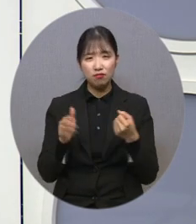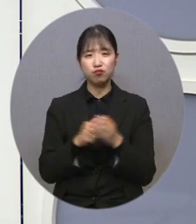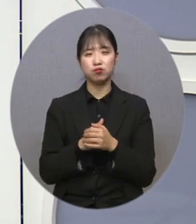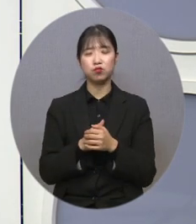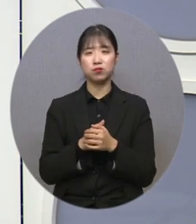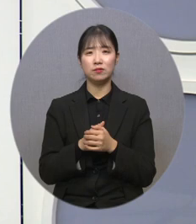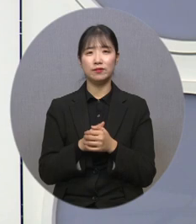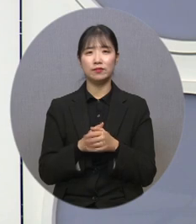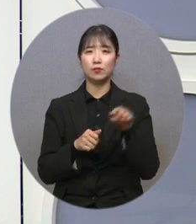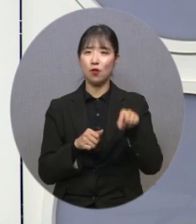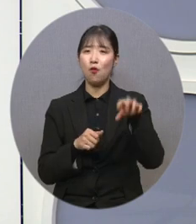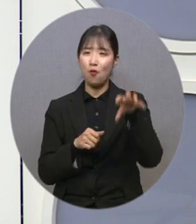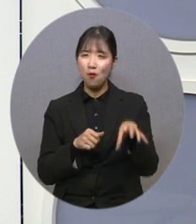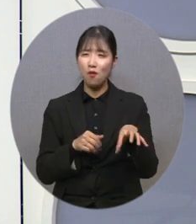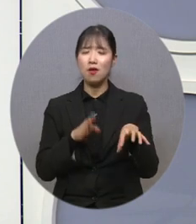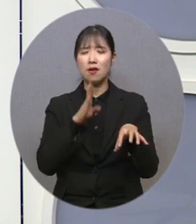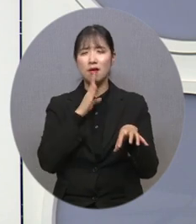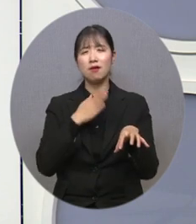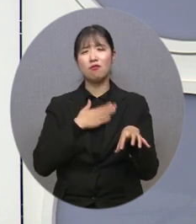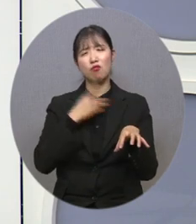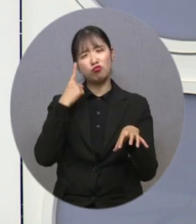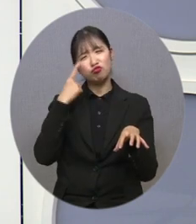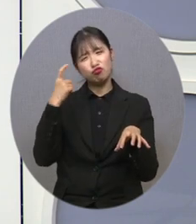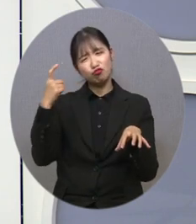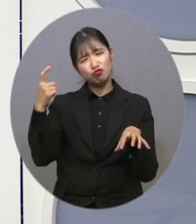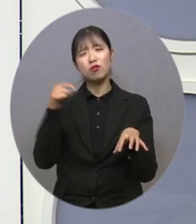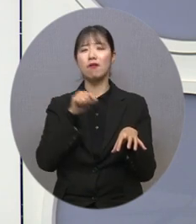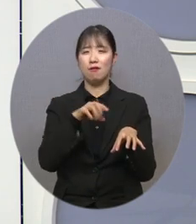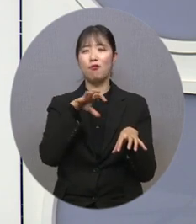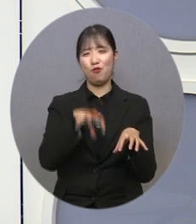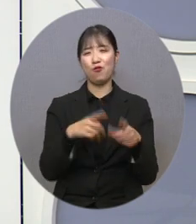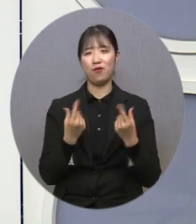보니까 그 장소는 저의 굉장히 추억의